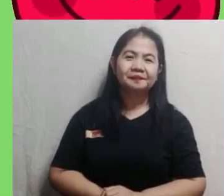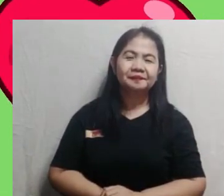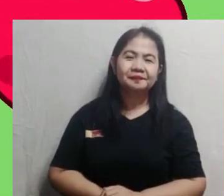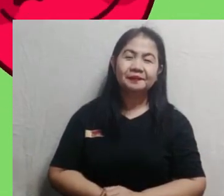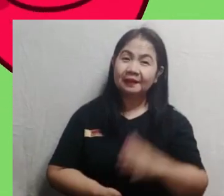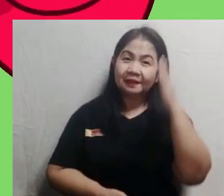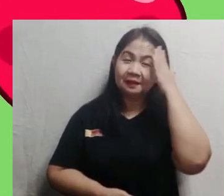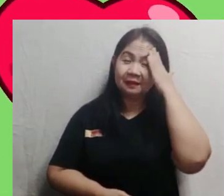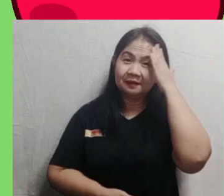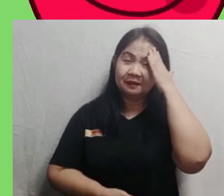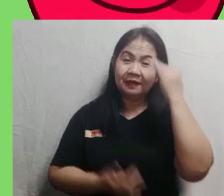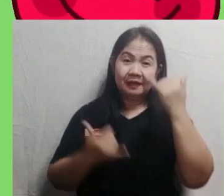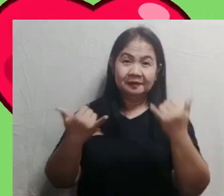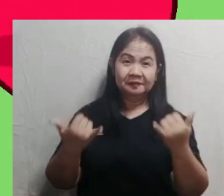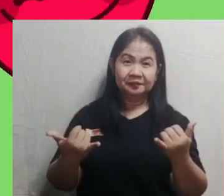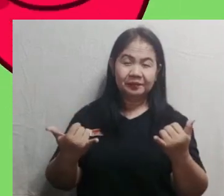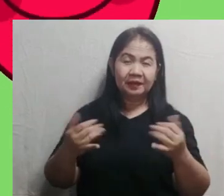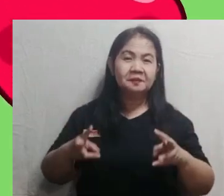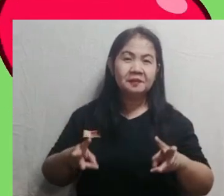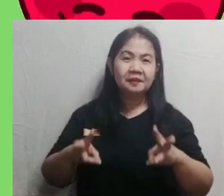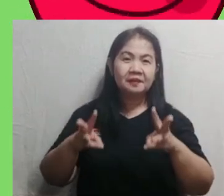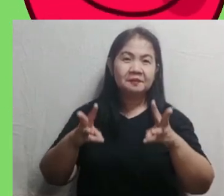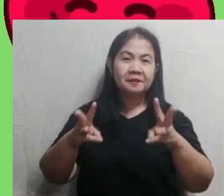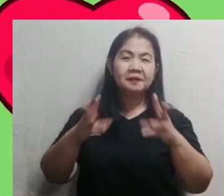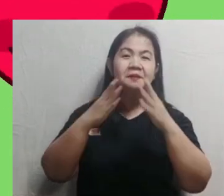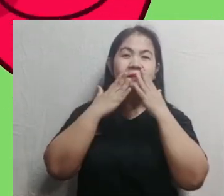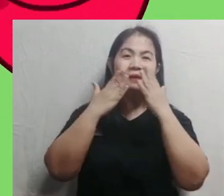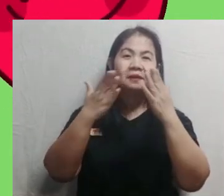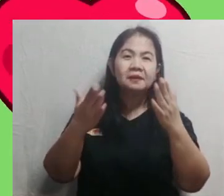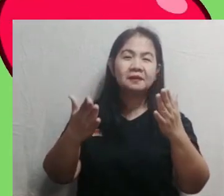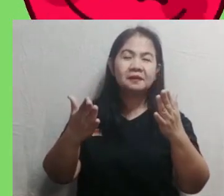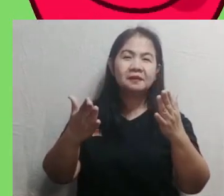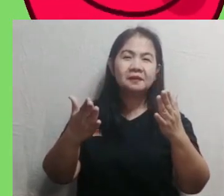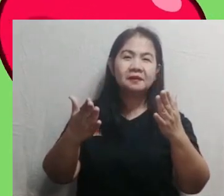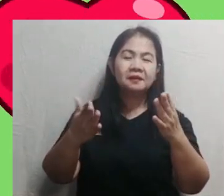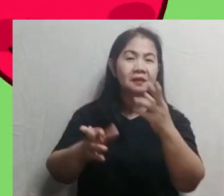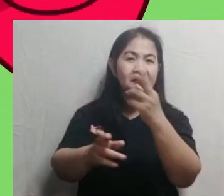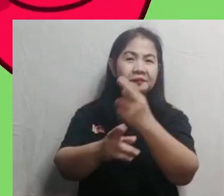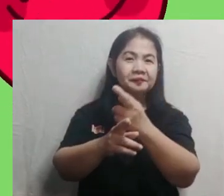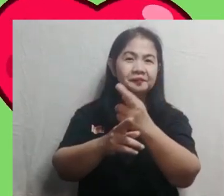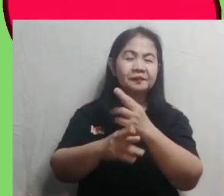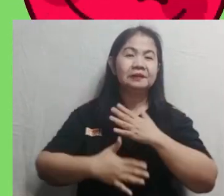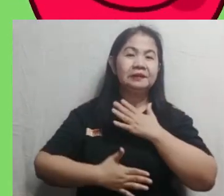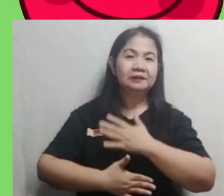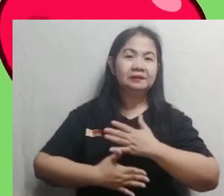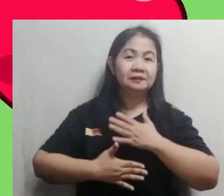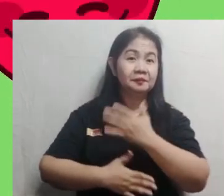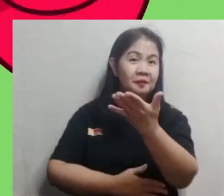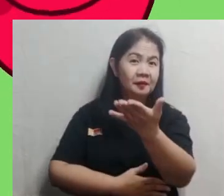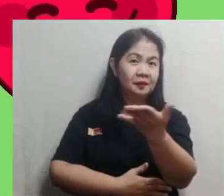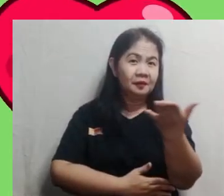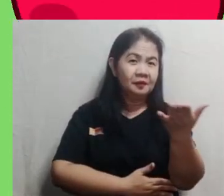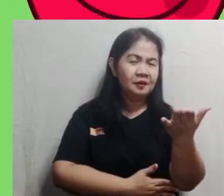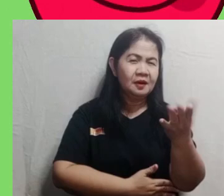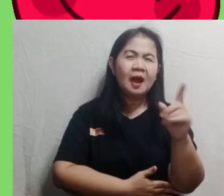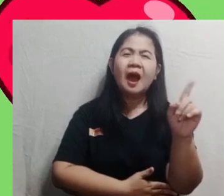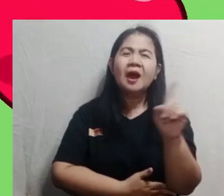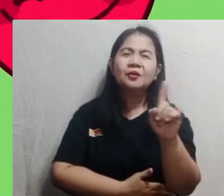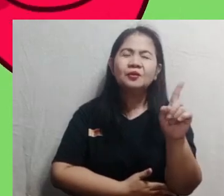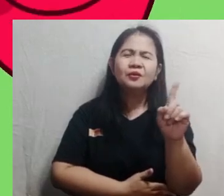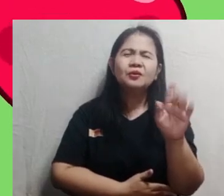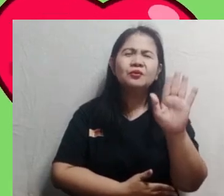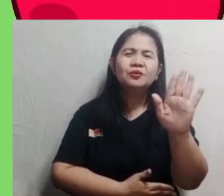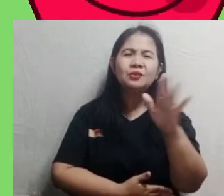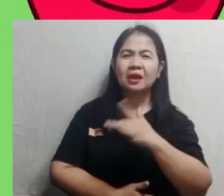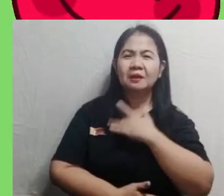Nalaman mo na ngayon ang mga paraan ng pagpapasalamat sa karapatang tinatamasa mo. Ano ang iyong nararamdaman